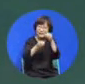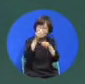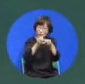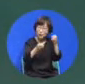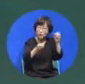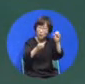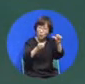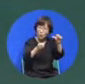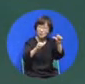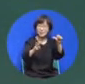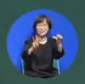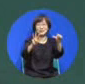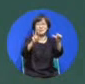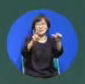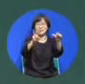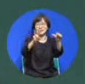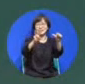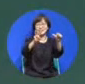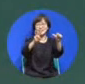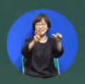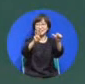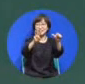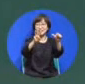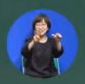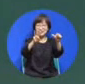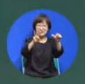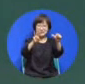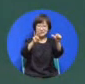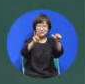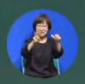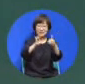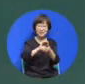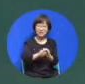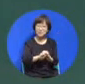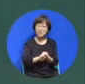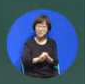시편 5편 3절. Psalm chapter 5 verse 3.